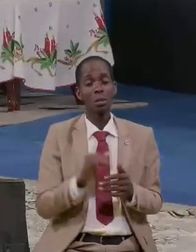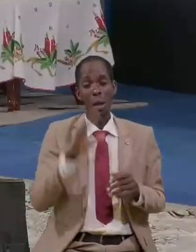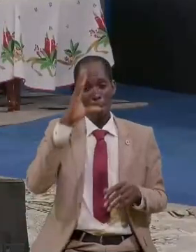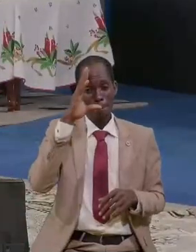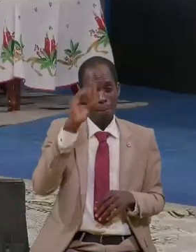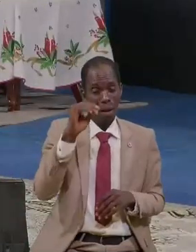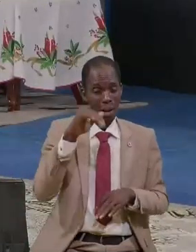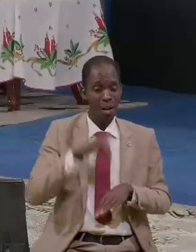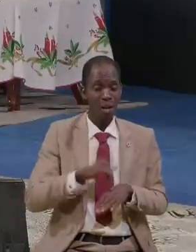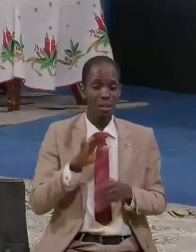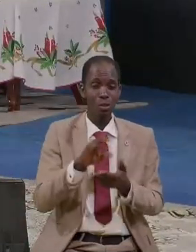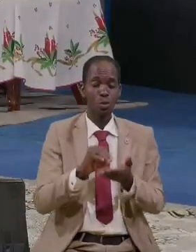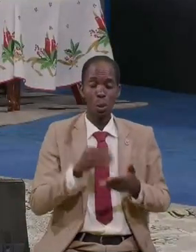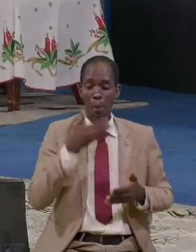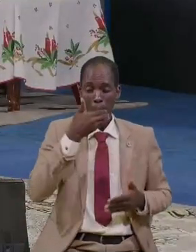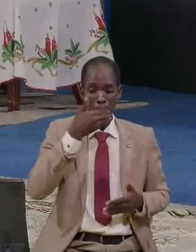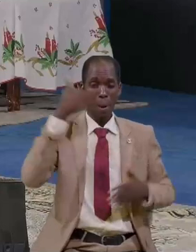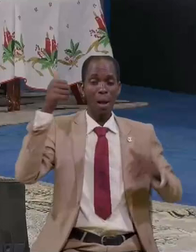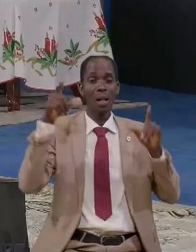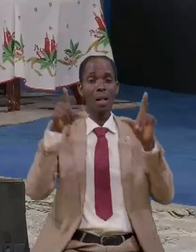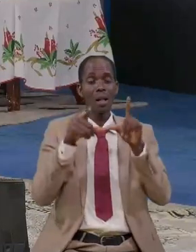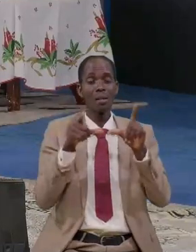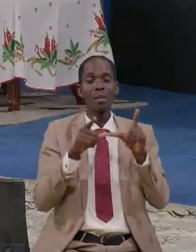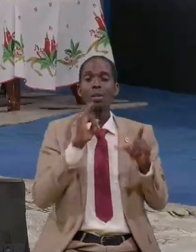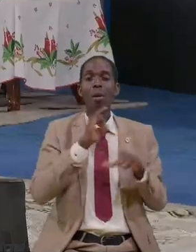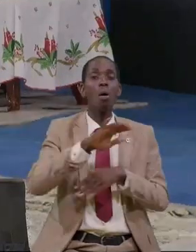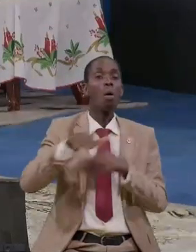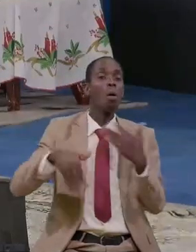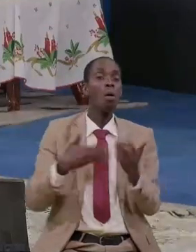Dans son meilleur état, n'est qu'un souffle.